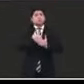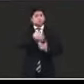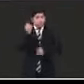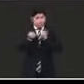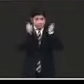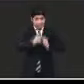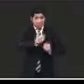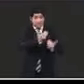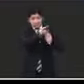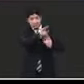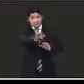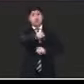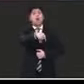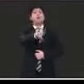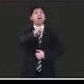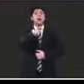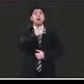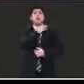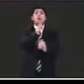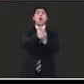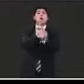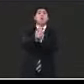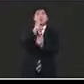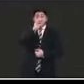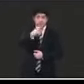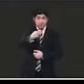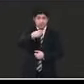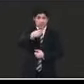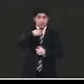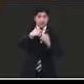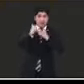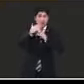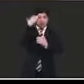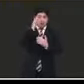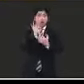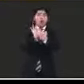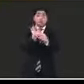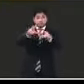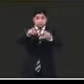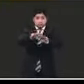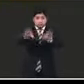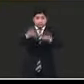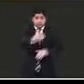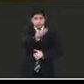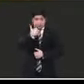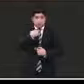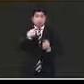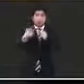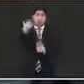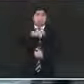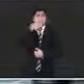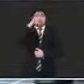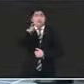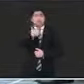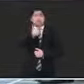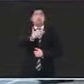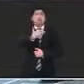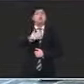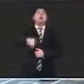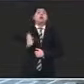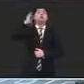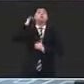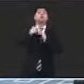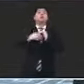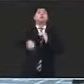yerine muhataplarımızı ikili temelde diyaloğa davet etmesini bekliyoruz Aziz milletim